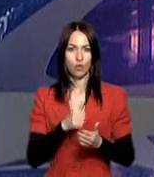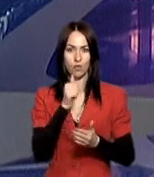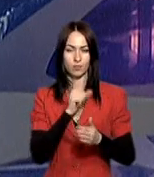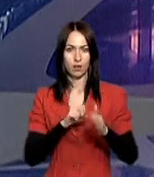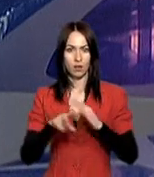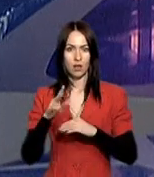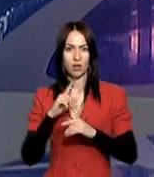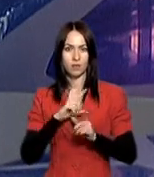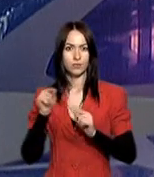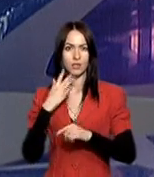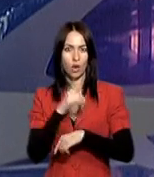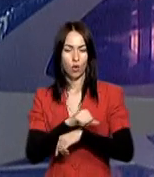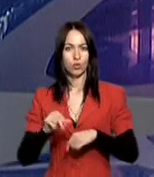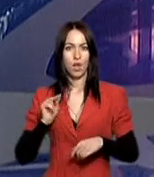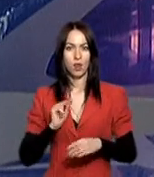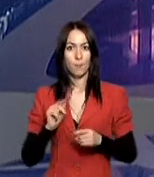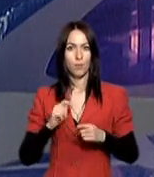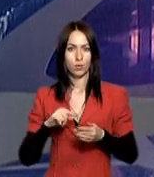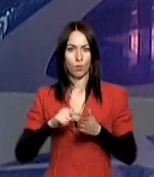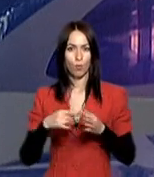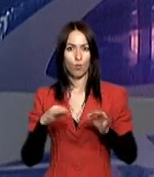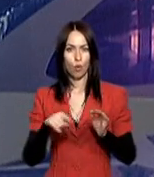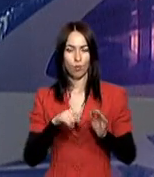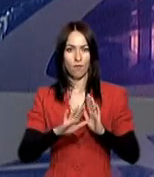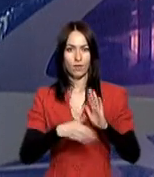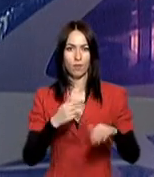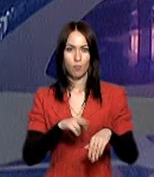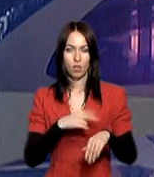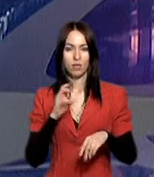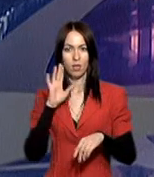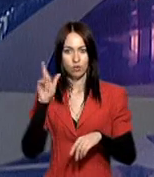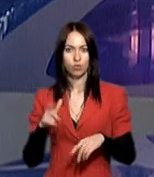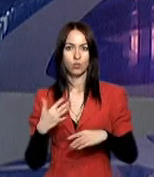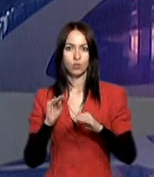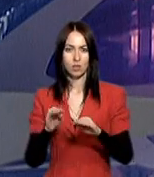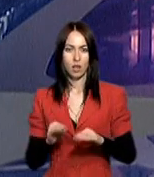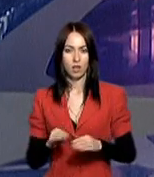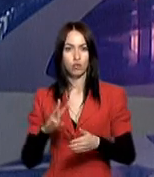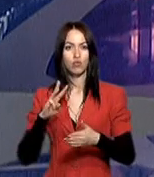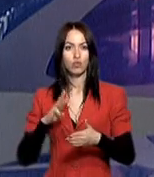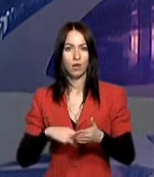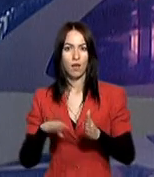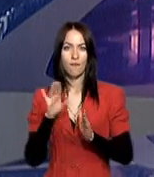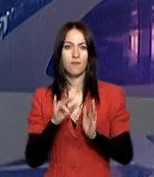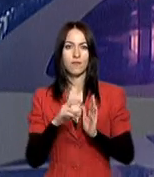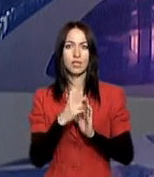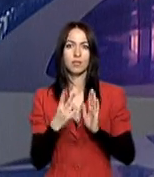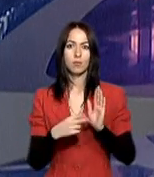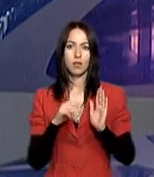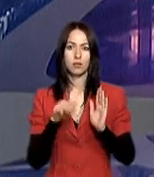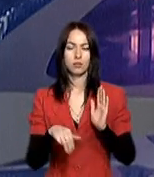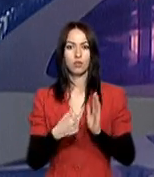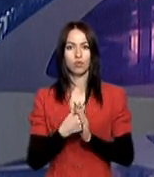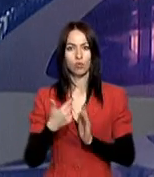виїхати за кордон. Працівники пункту пропуску викликали поліцію, на чоловіка склали протокол. Штраф передбачає від 17 тисяч